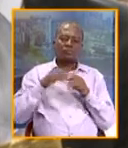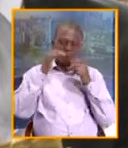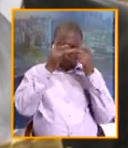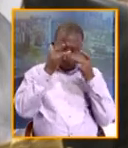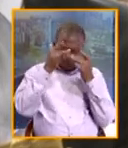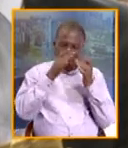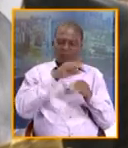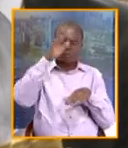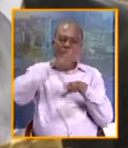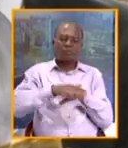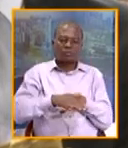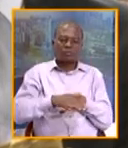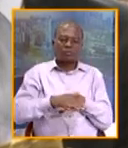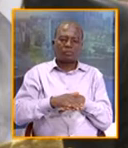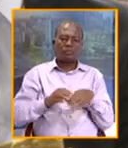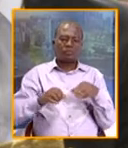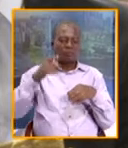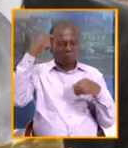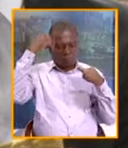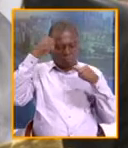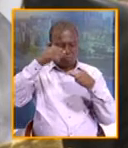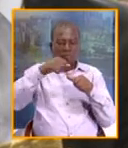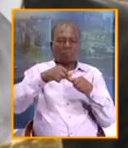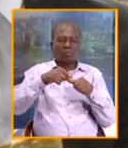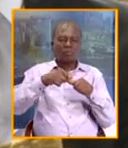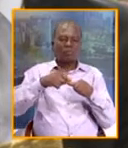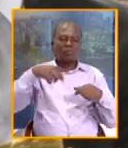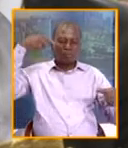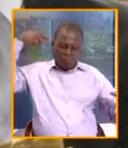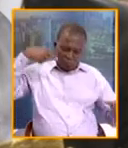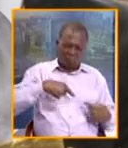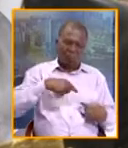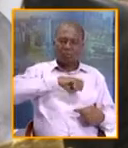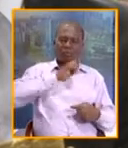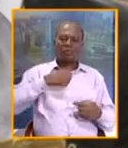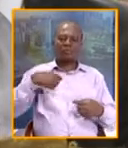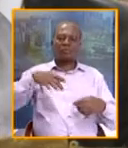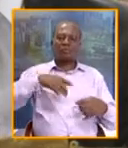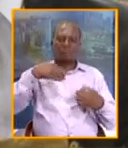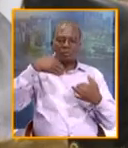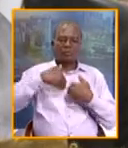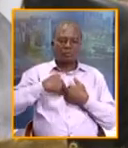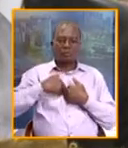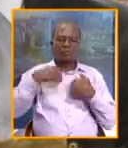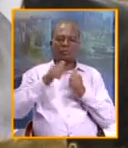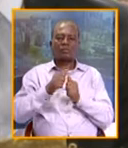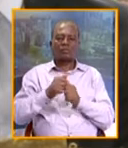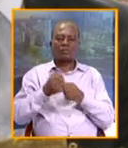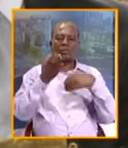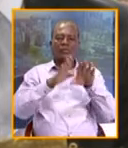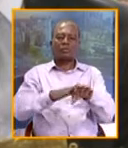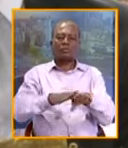sur les souvenirs les douleurs que j'ai récent avec le décès